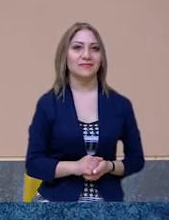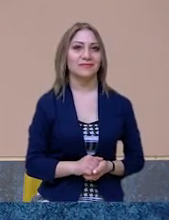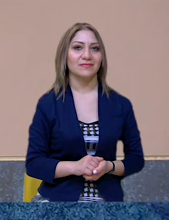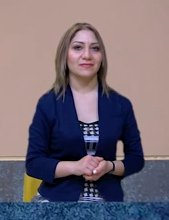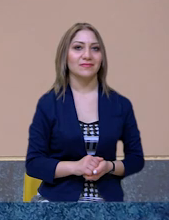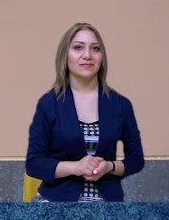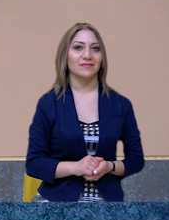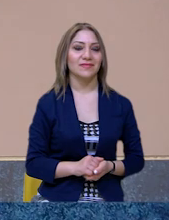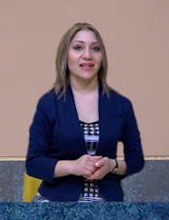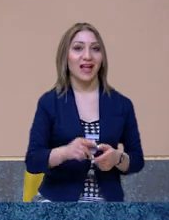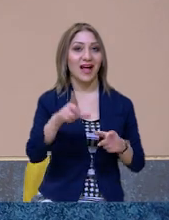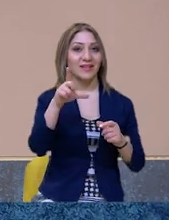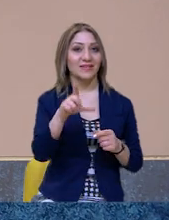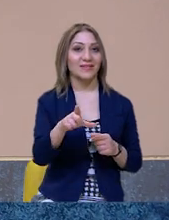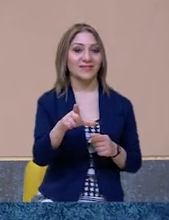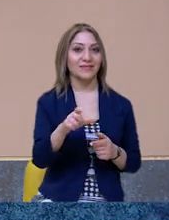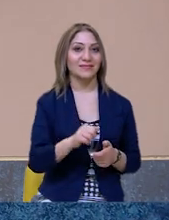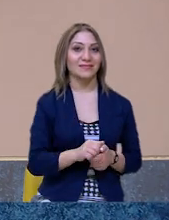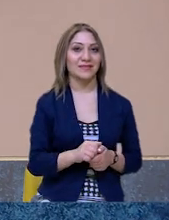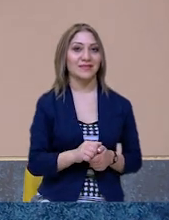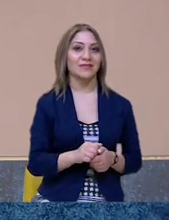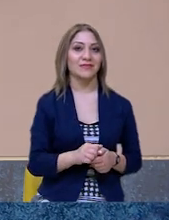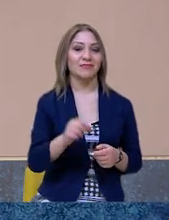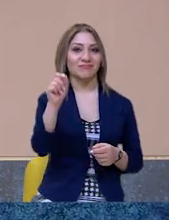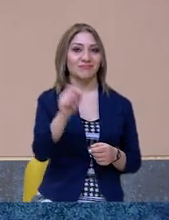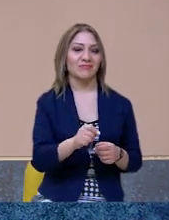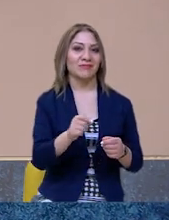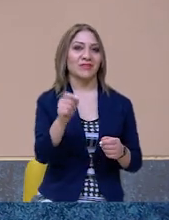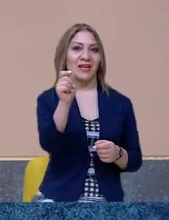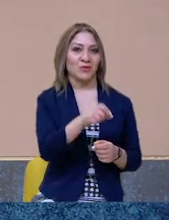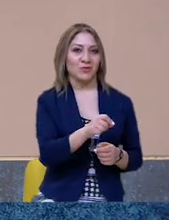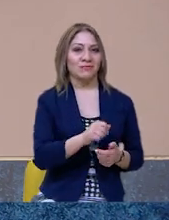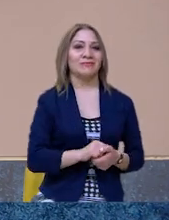և այս հատվածը միացնում ենք իրար։